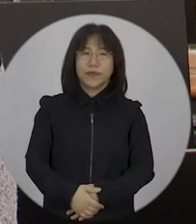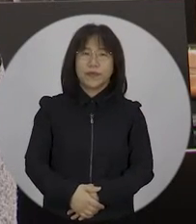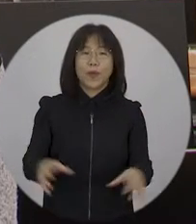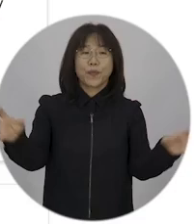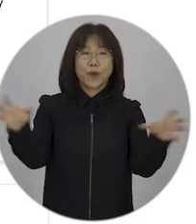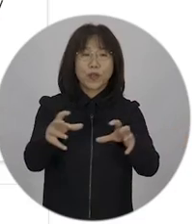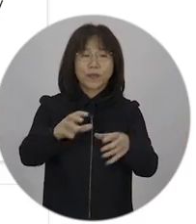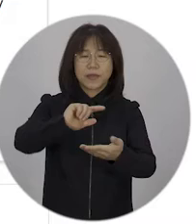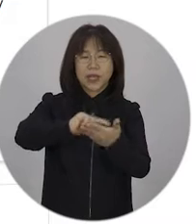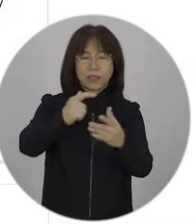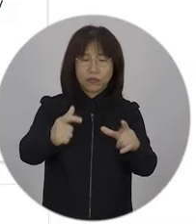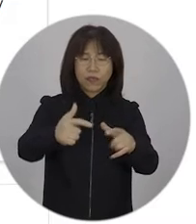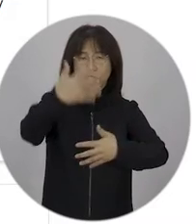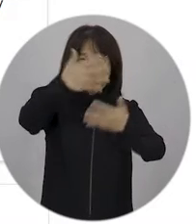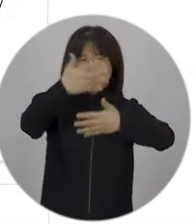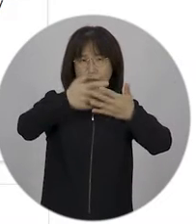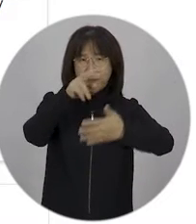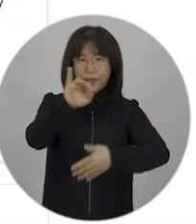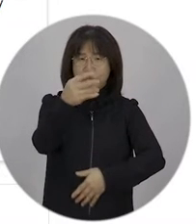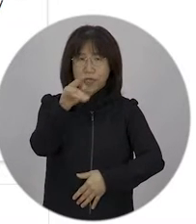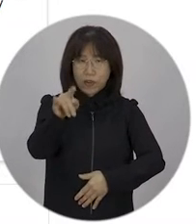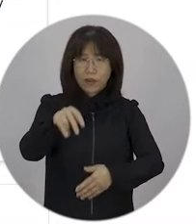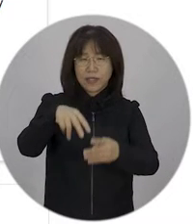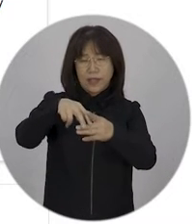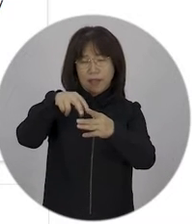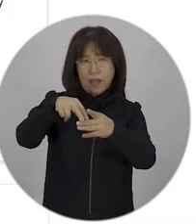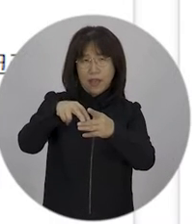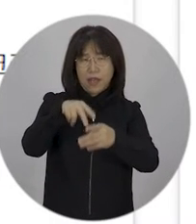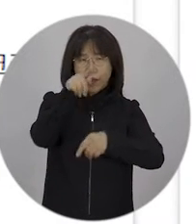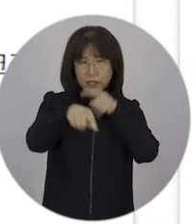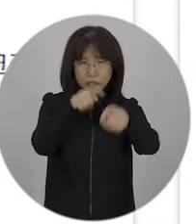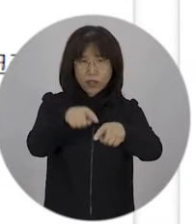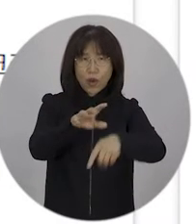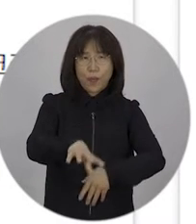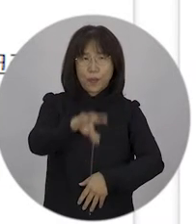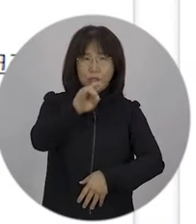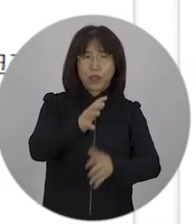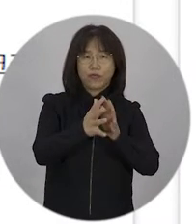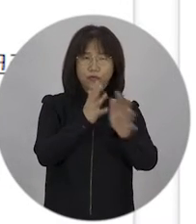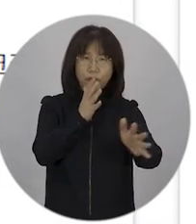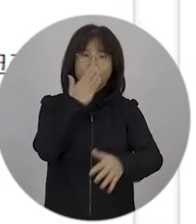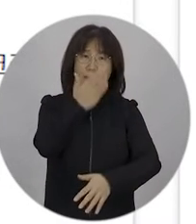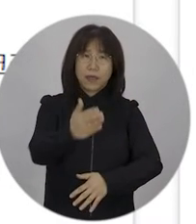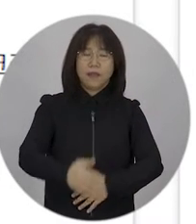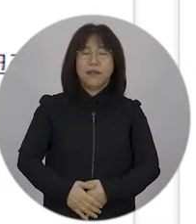15,000원입니다. 모집은 강서구 영상미디어센터 홈페이지를 통해 선착순